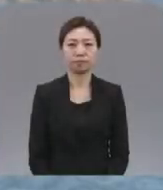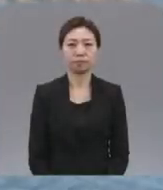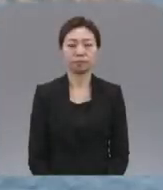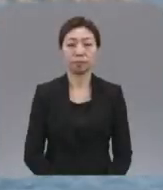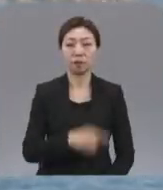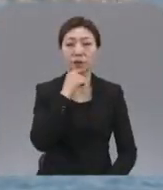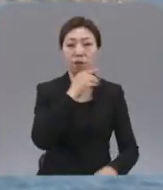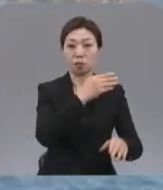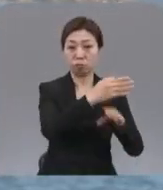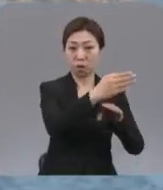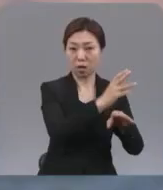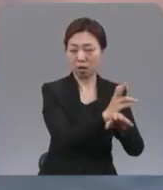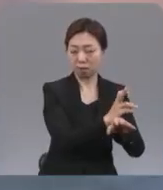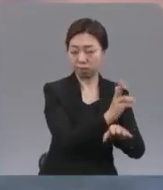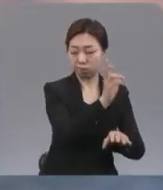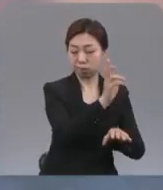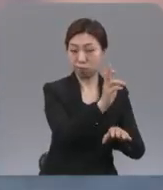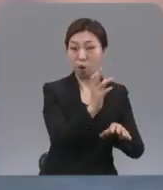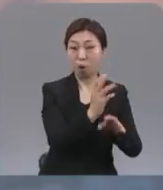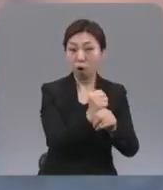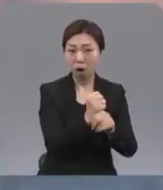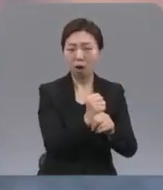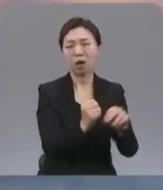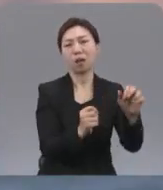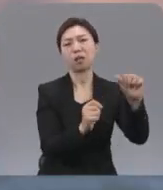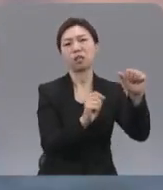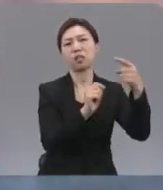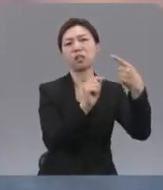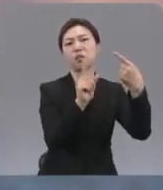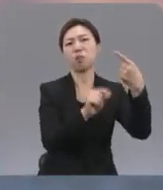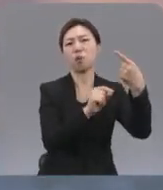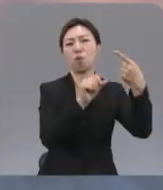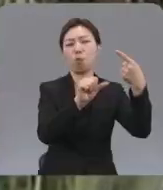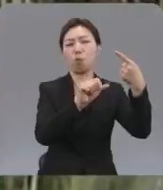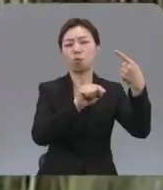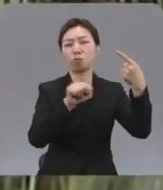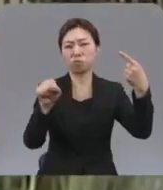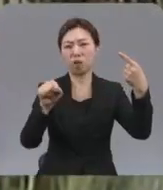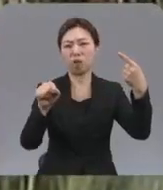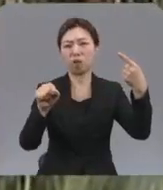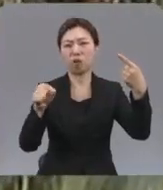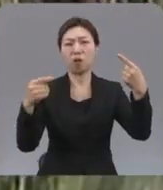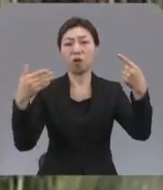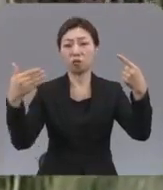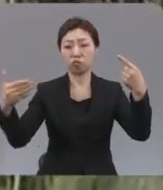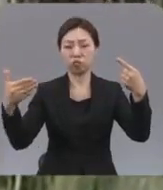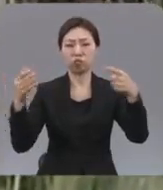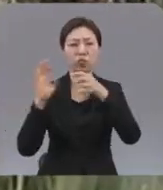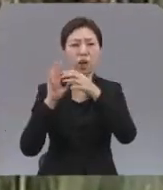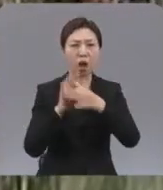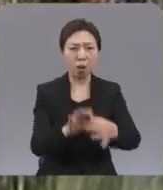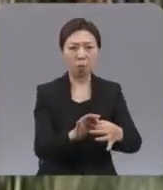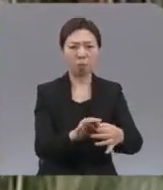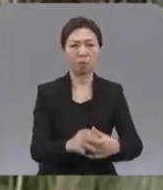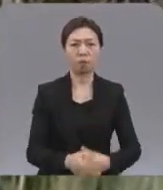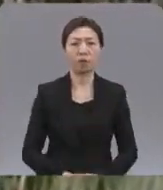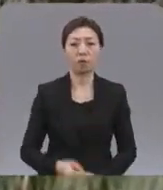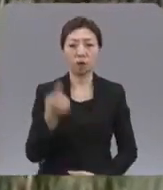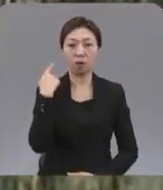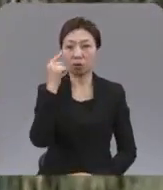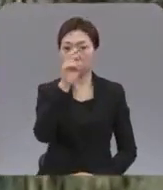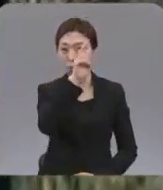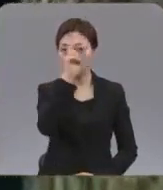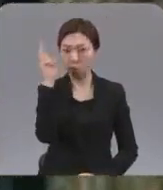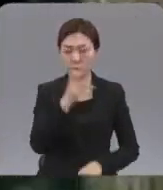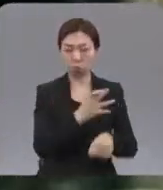北韩七日在韩国西海进行了炮击。据报道，北韩已从本月五日开始连续三天进行了炮击